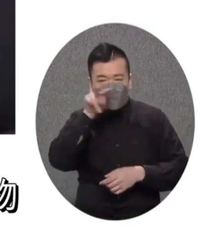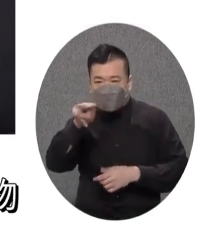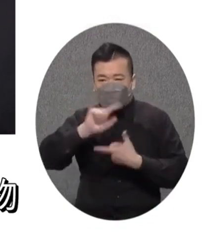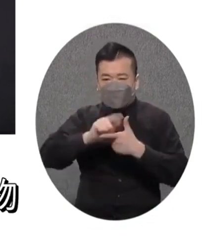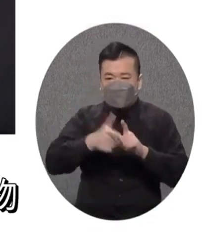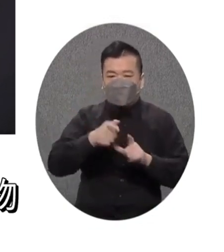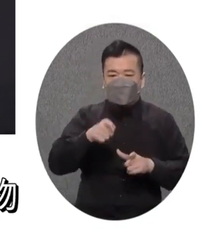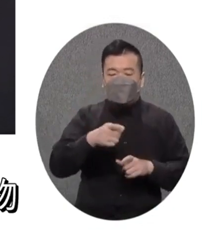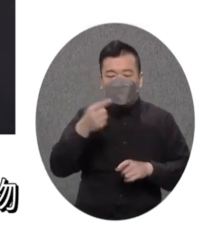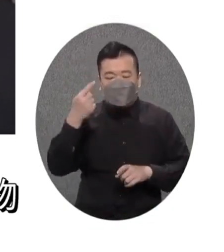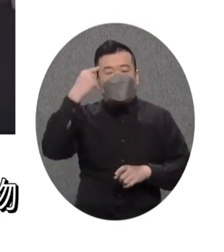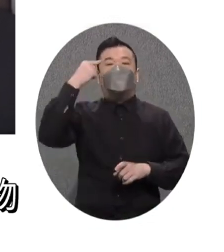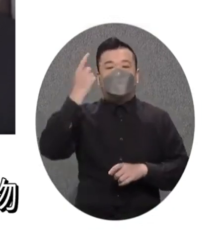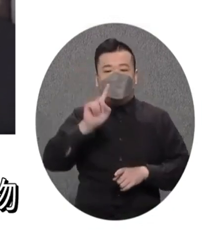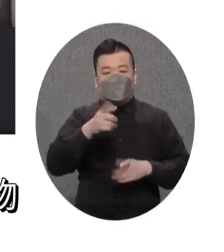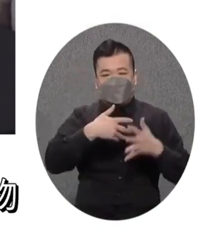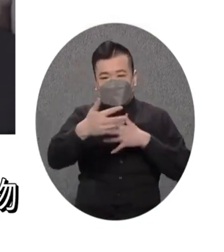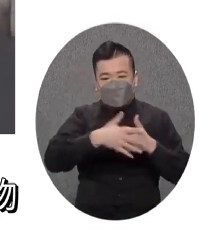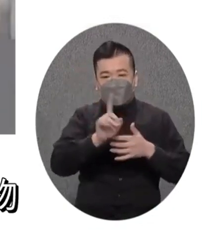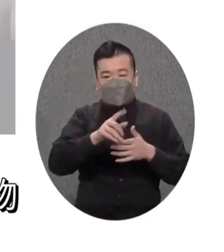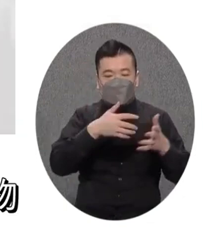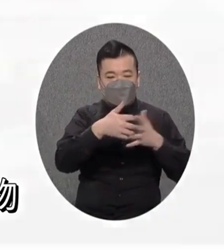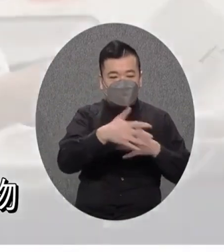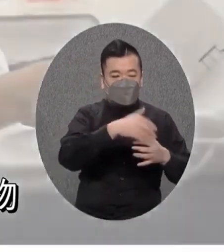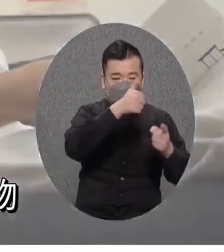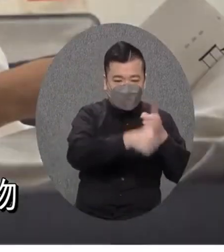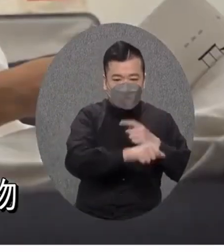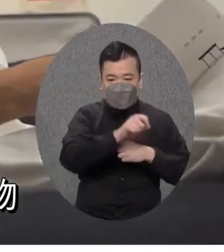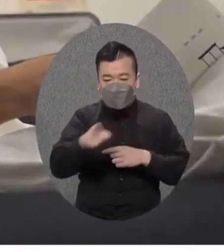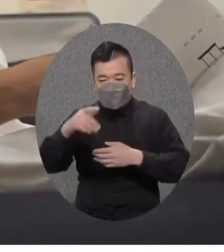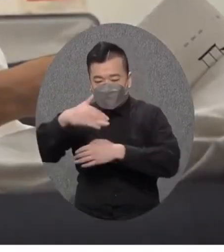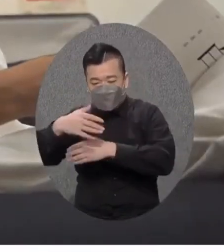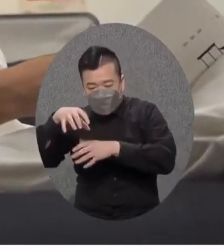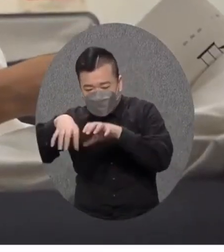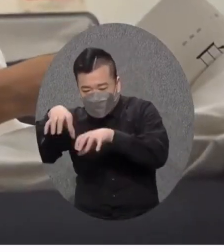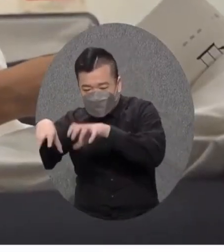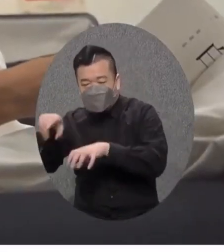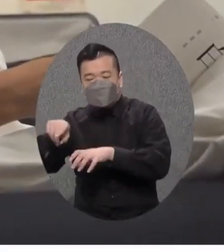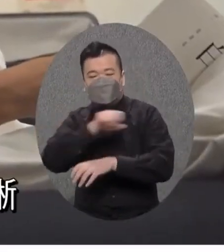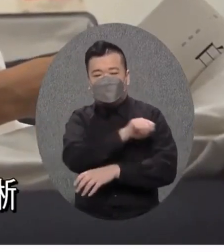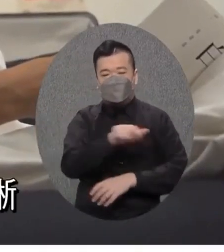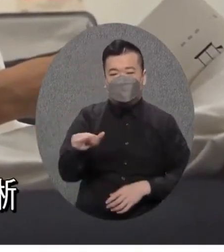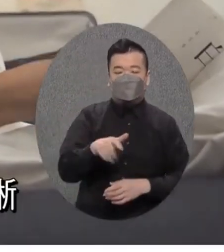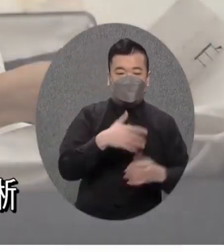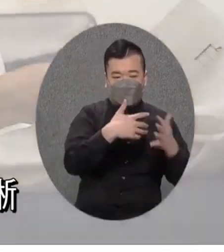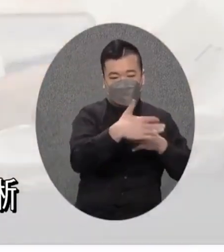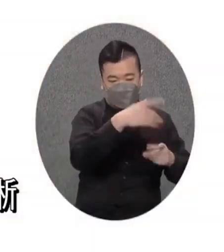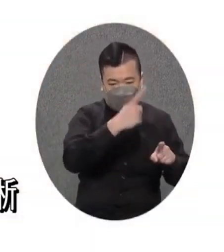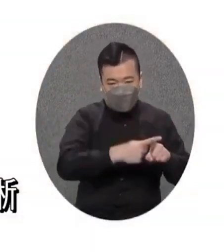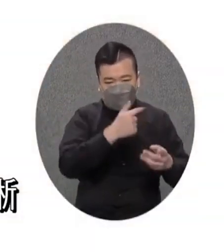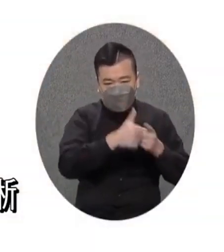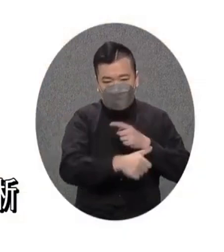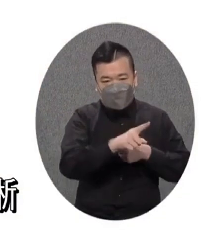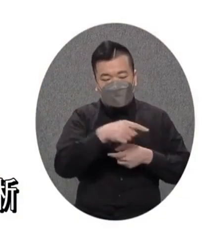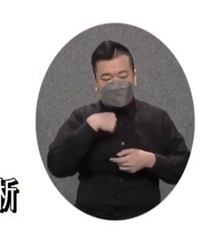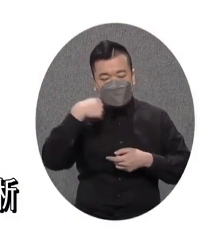提醒了我其實事物其實事是先行多過物的。 想清楚我背後的